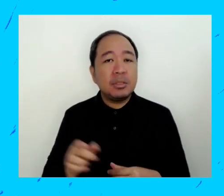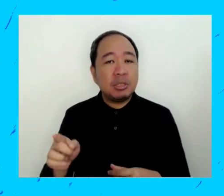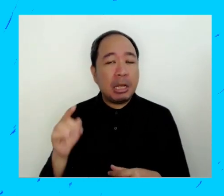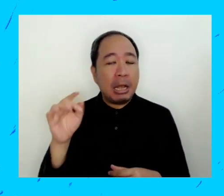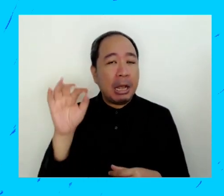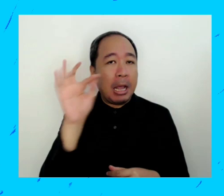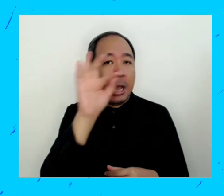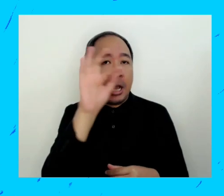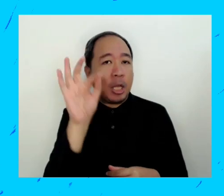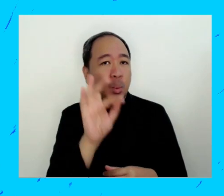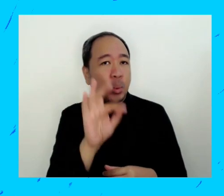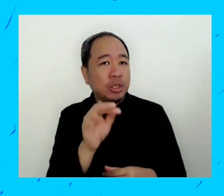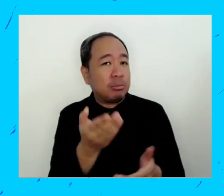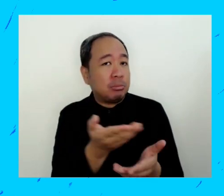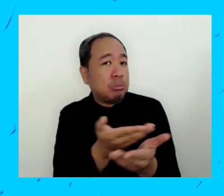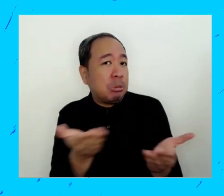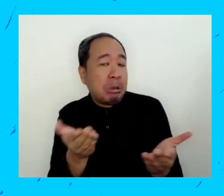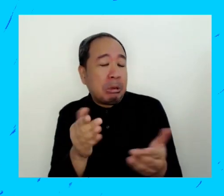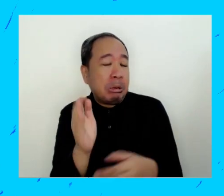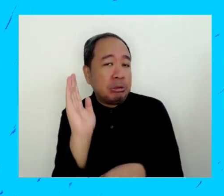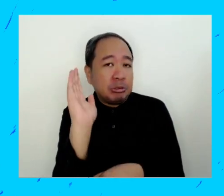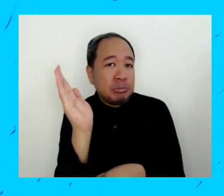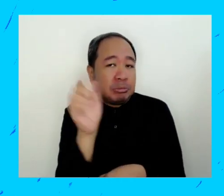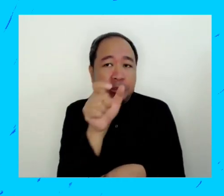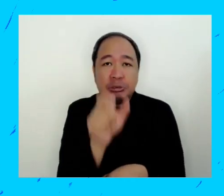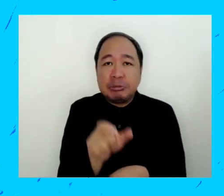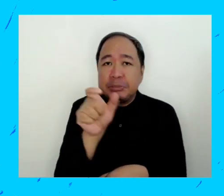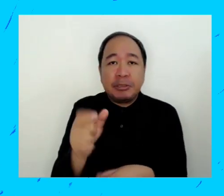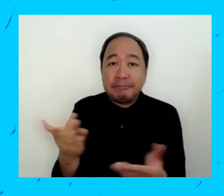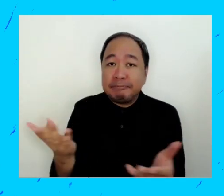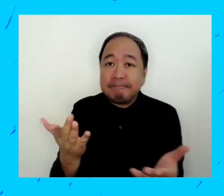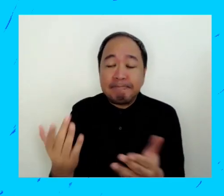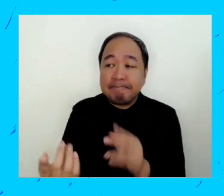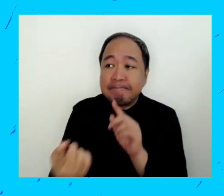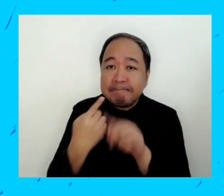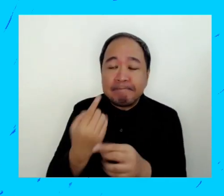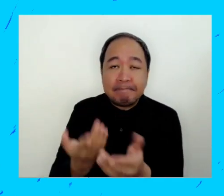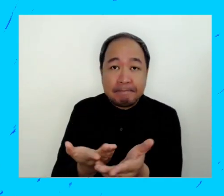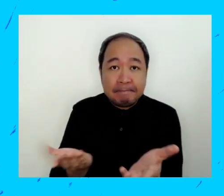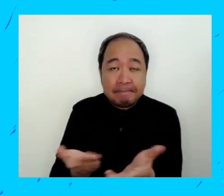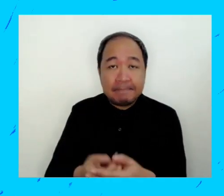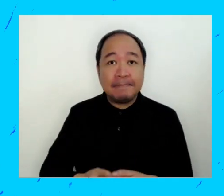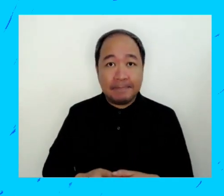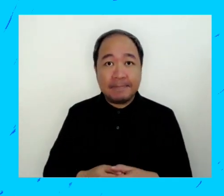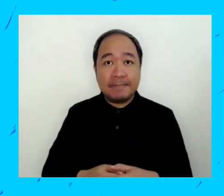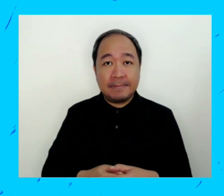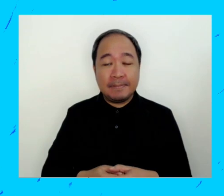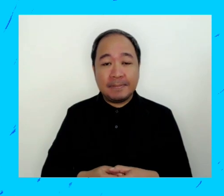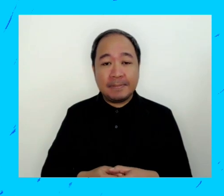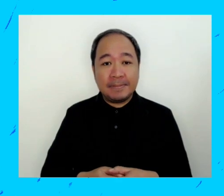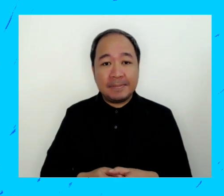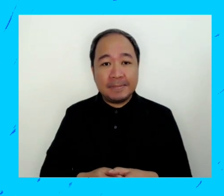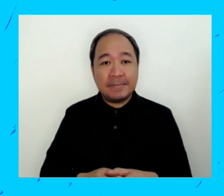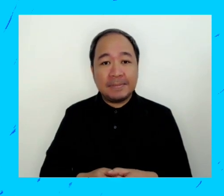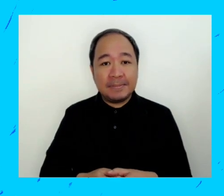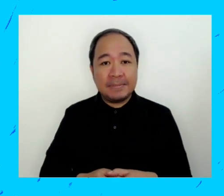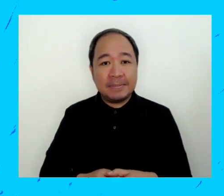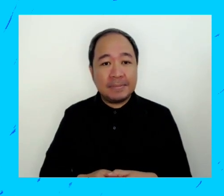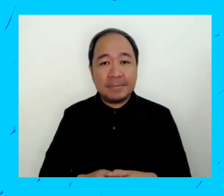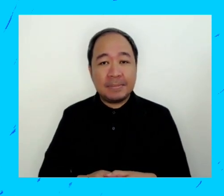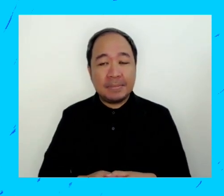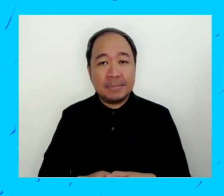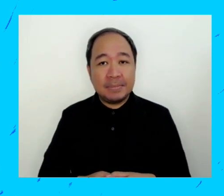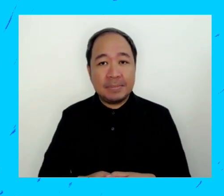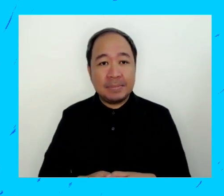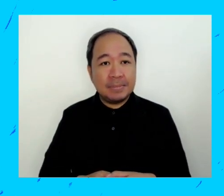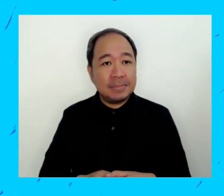une question à tous les conférenciers et n'importe qui peut la répondre.